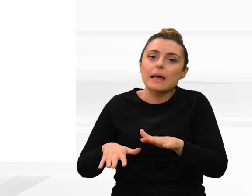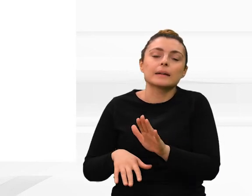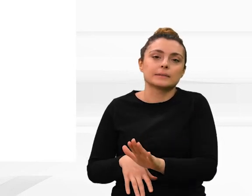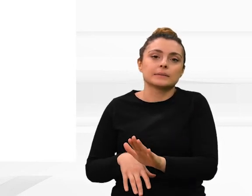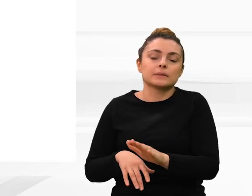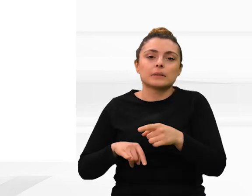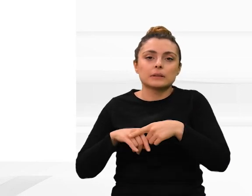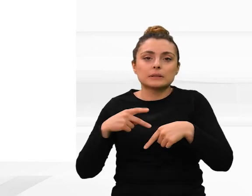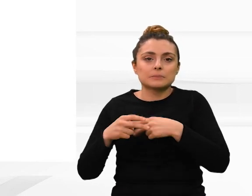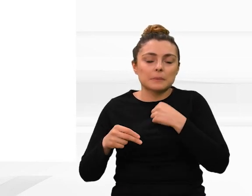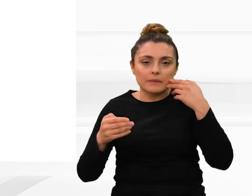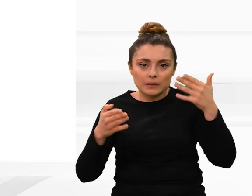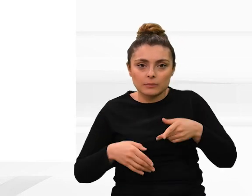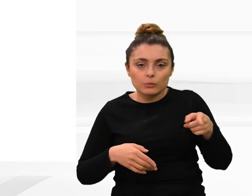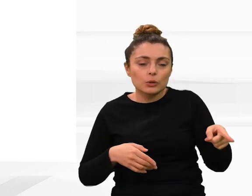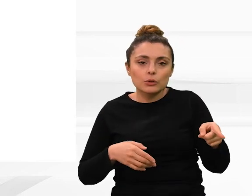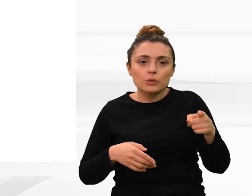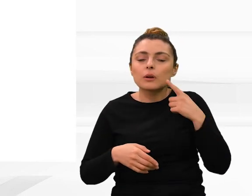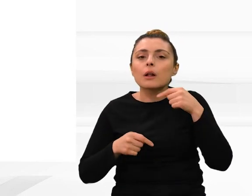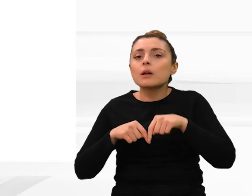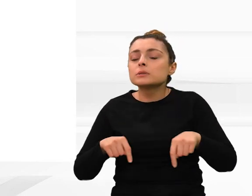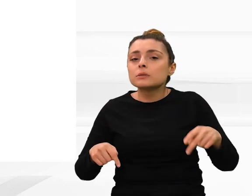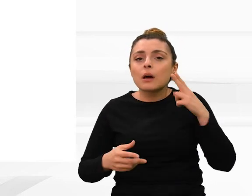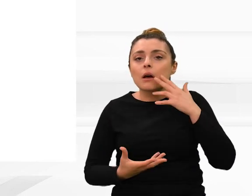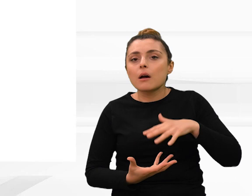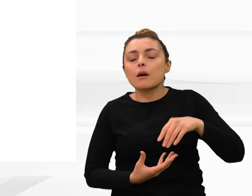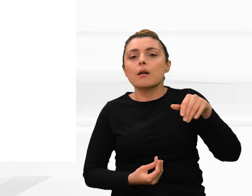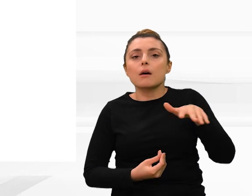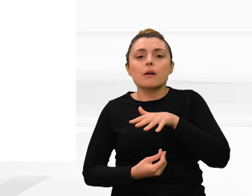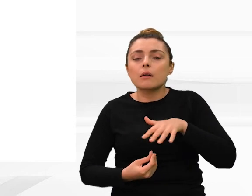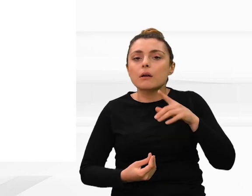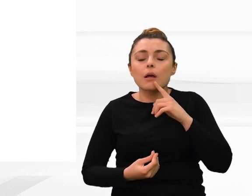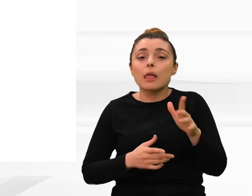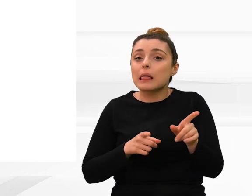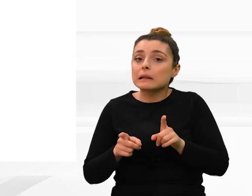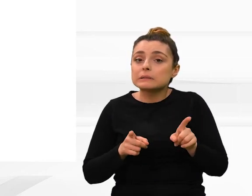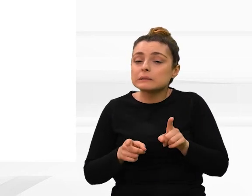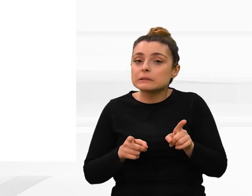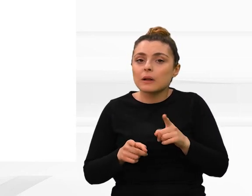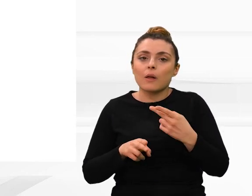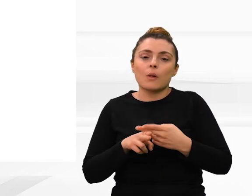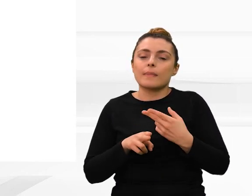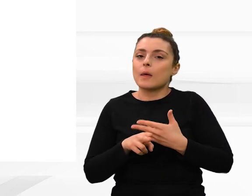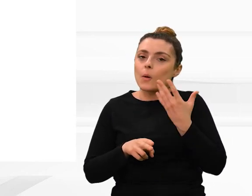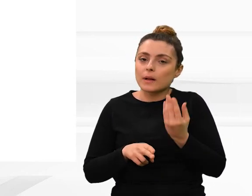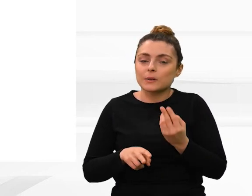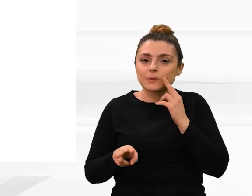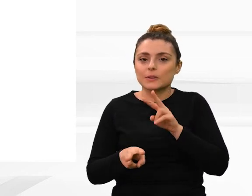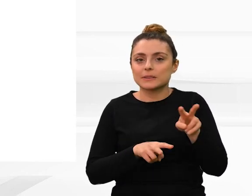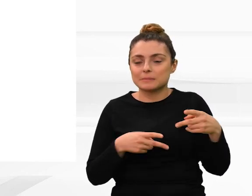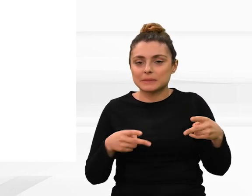miştir Hz Muhammed'in bu davranışı a ve ahlaki kavramlardan hangisine örnek olarak